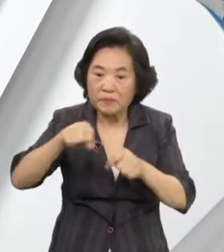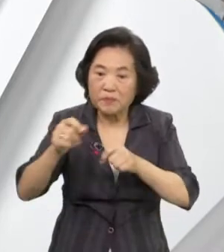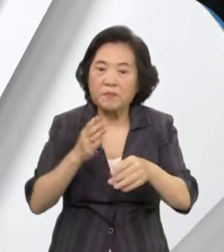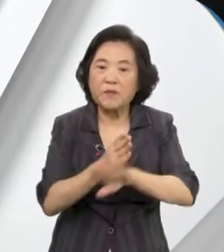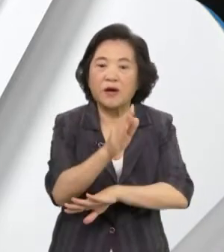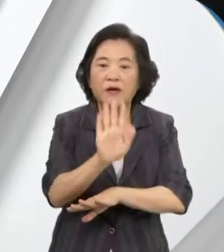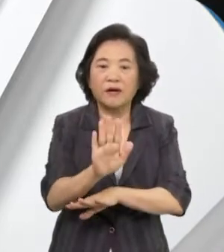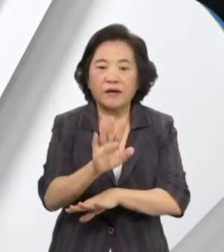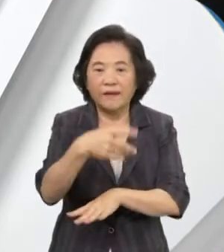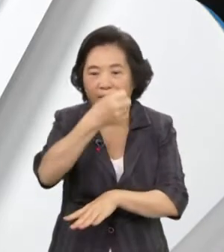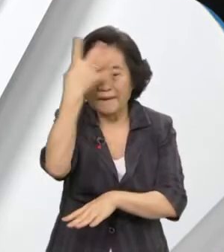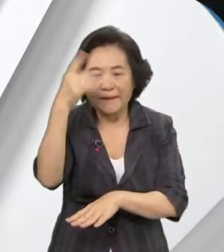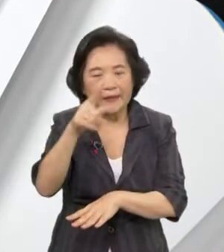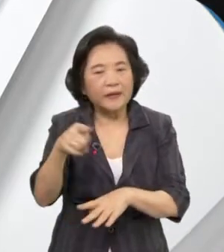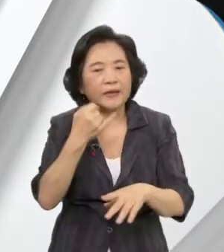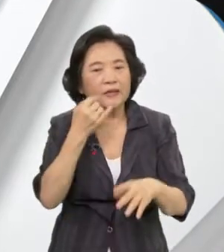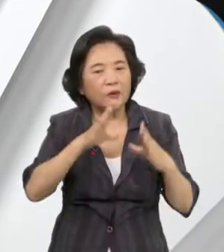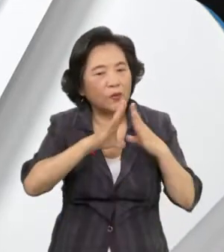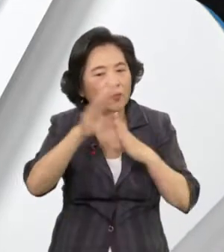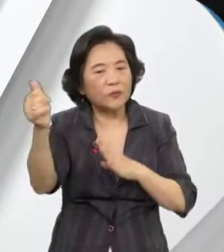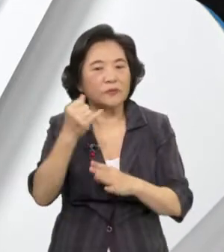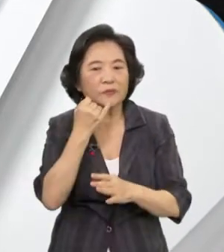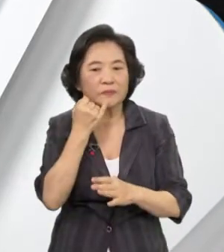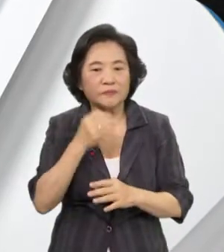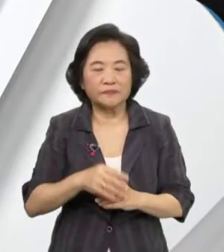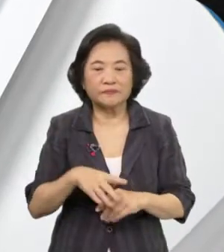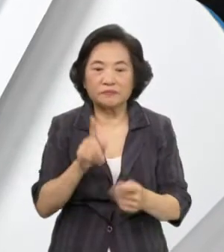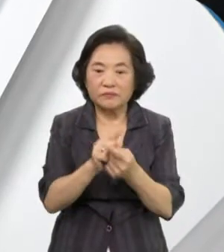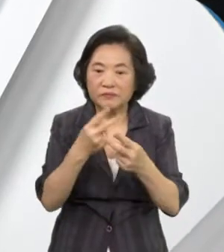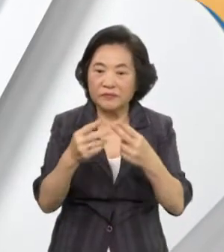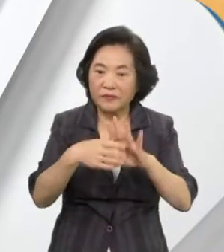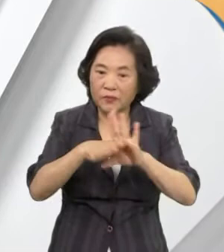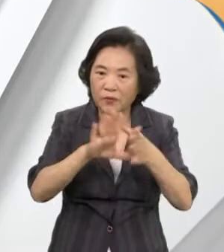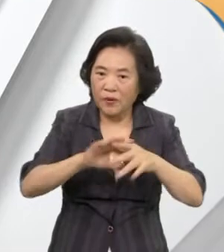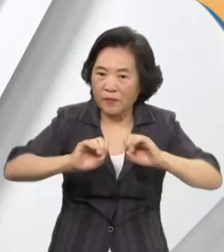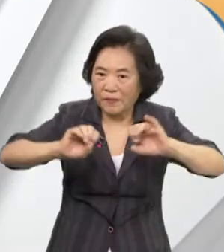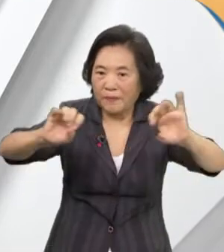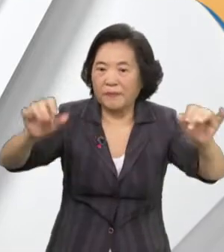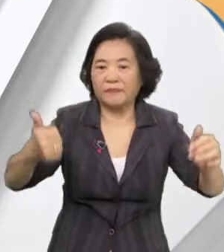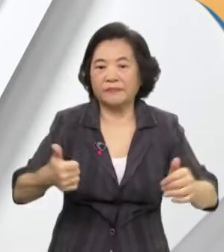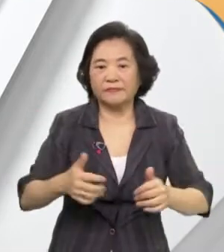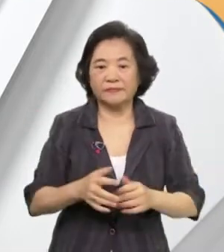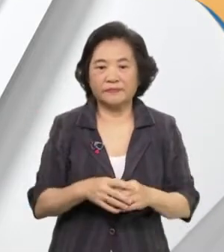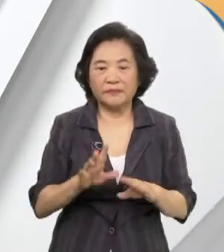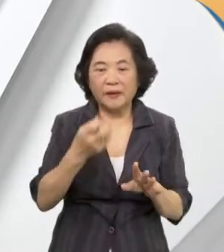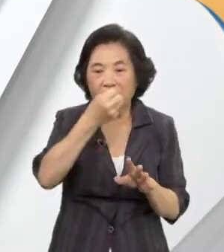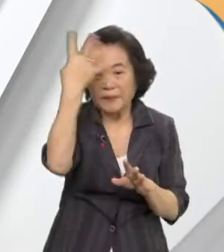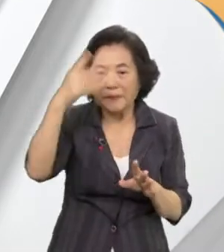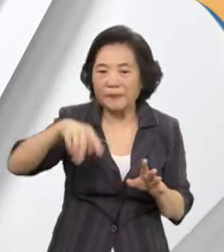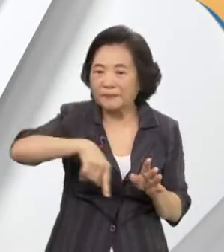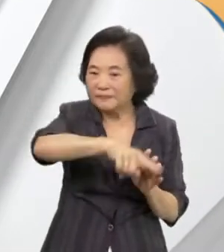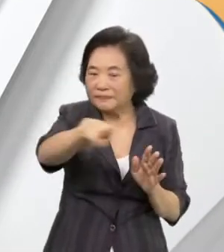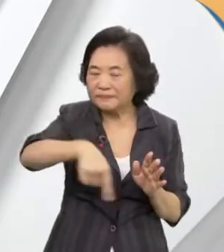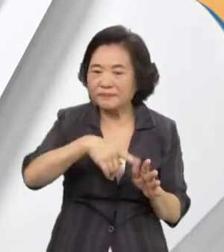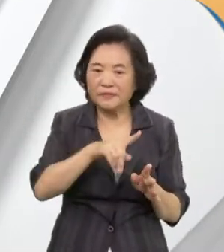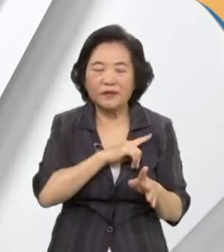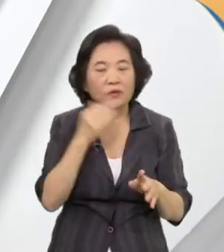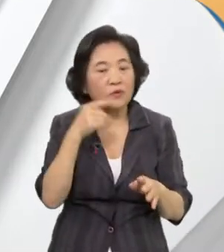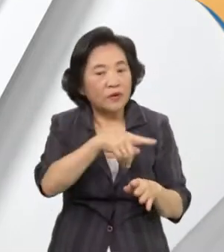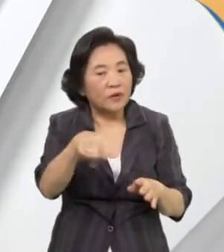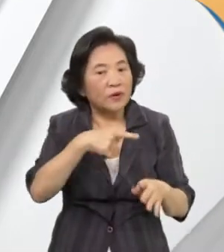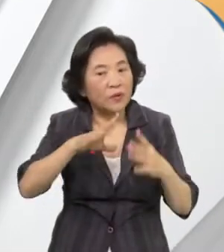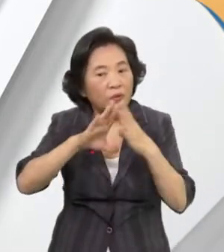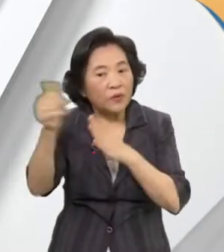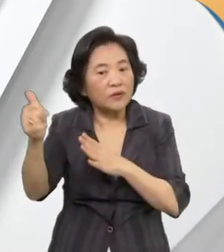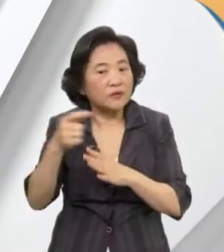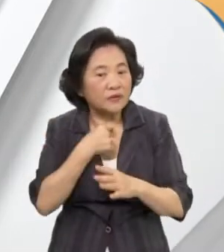划，希望有行家到后生人转到家乡，发扬客庄文化。 就后生朋友遇到出家可能的故